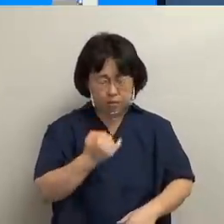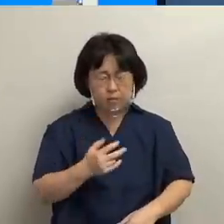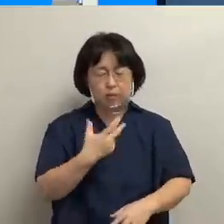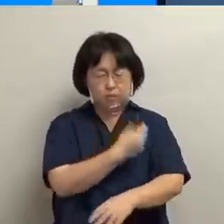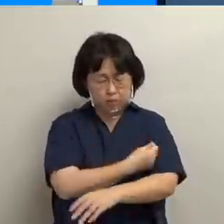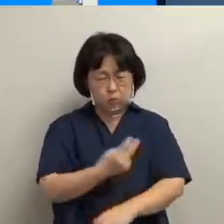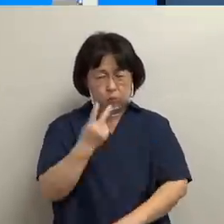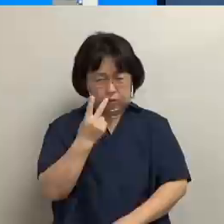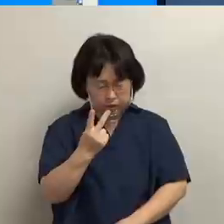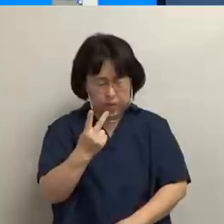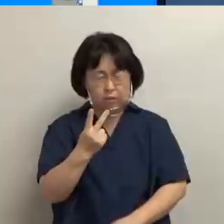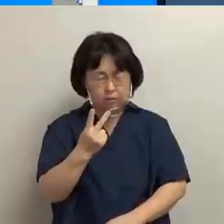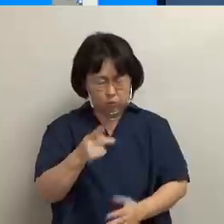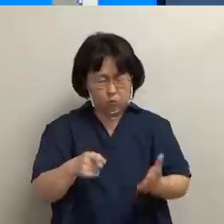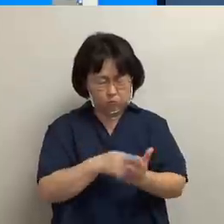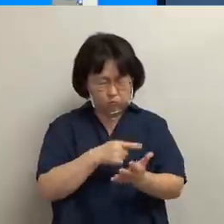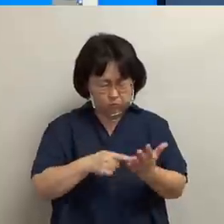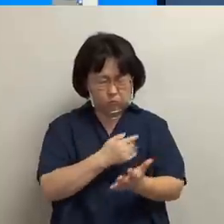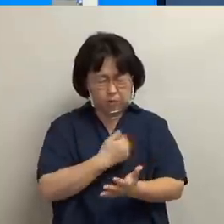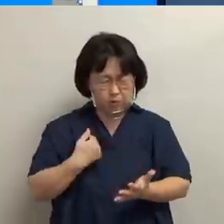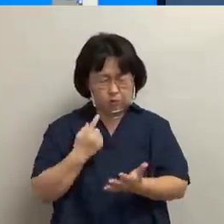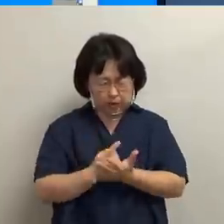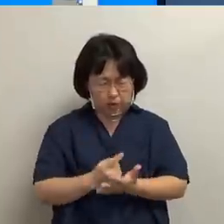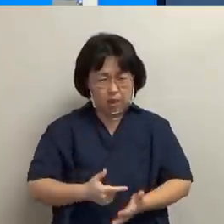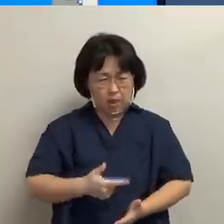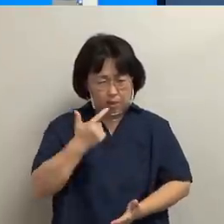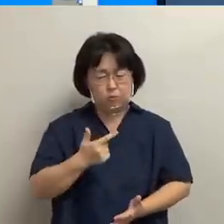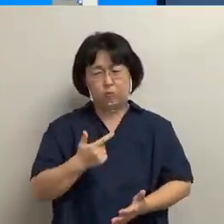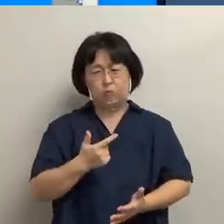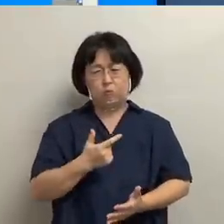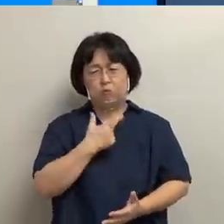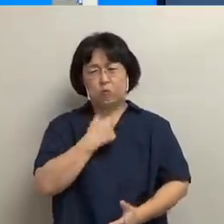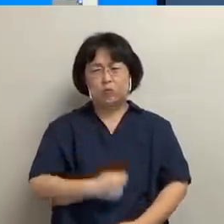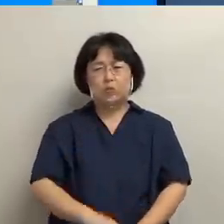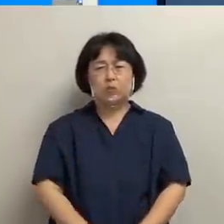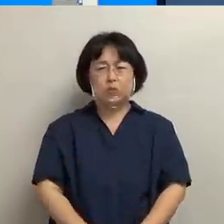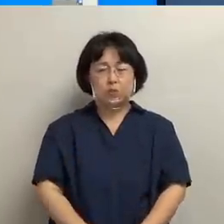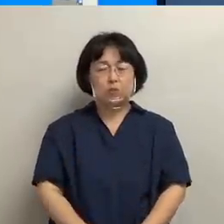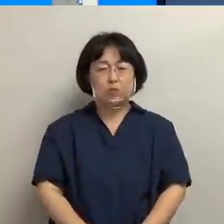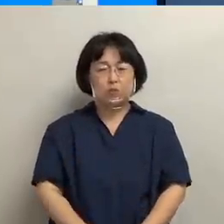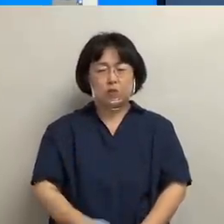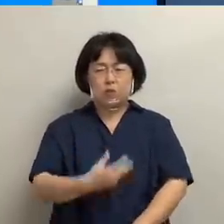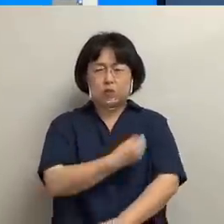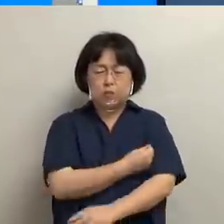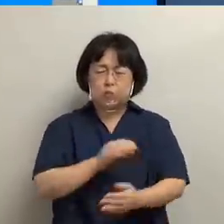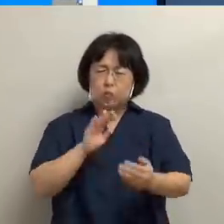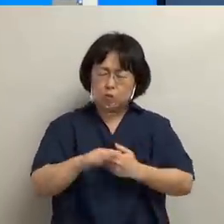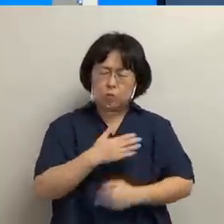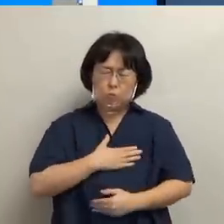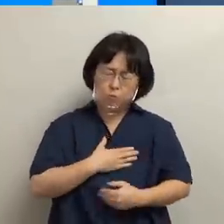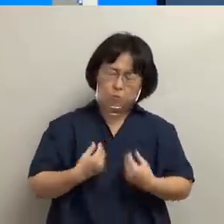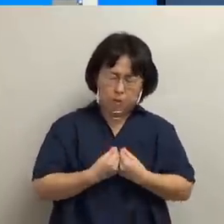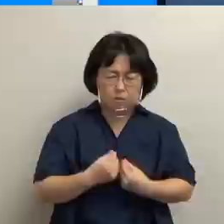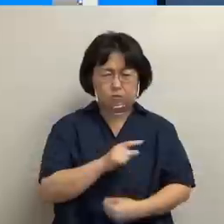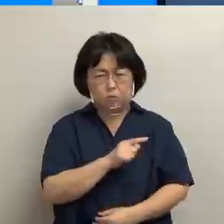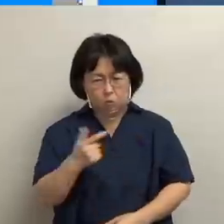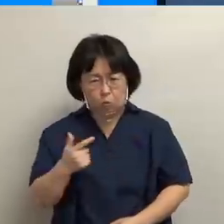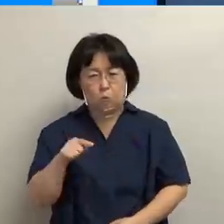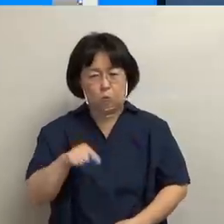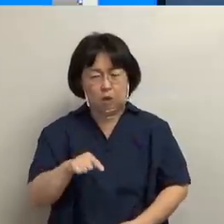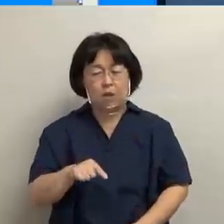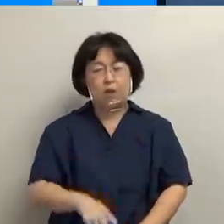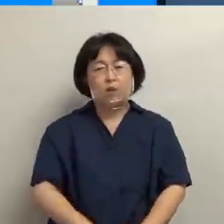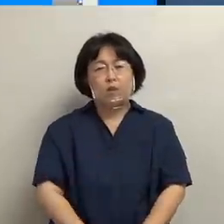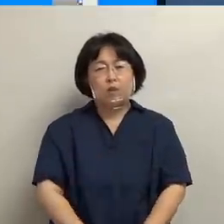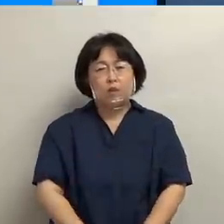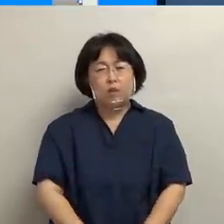だけ早くやって頂ければというふうに考えていますあの副反応は今日もちょっといろいろ頭の色になってます